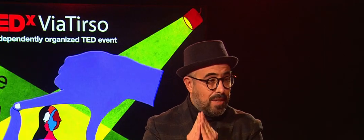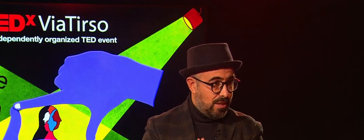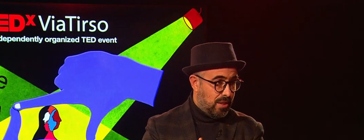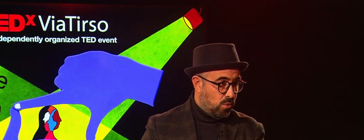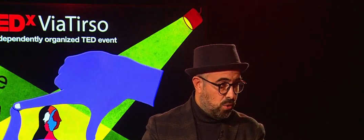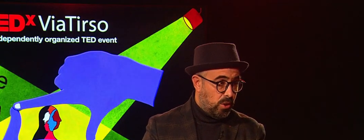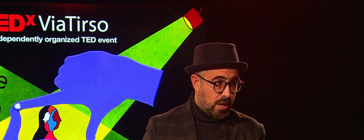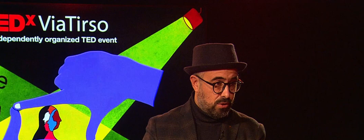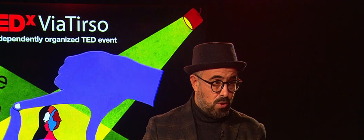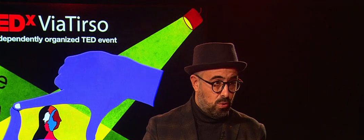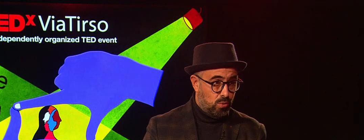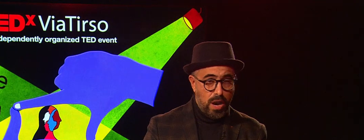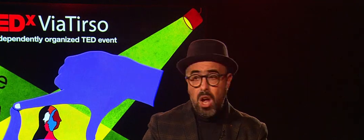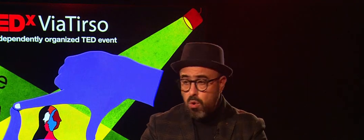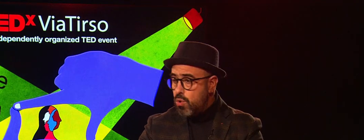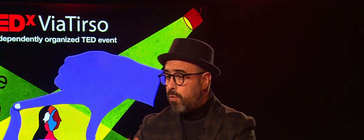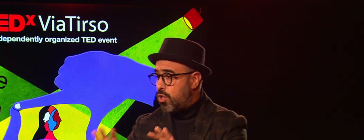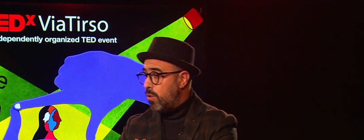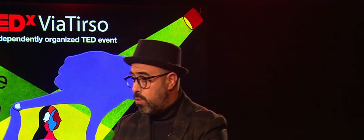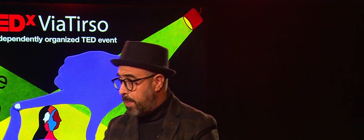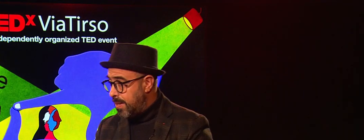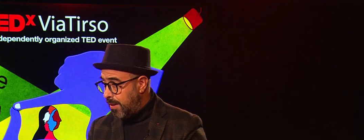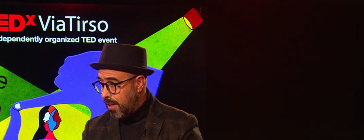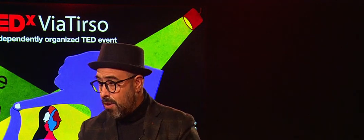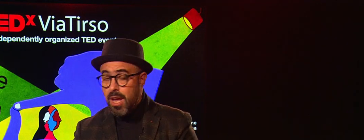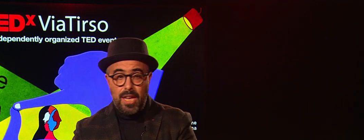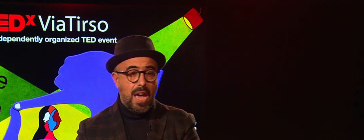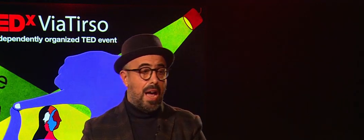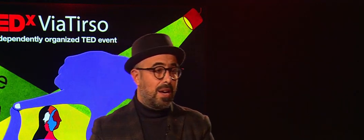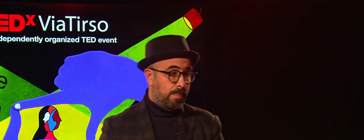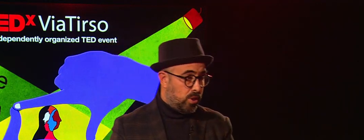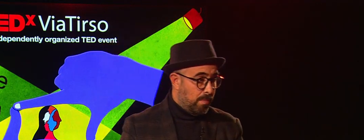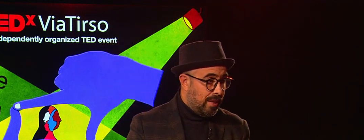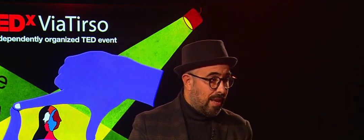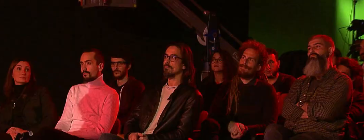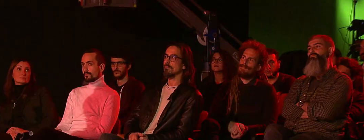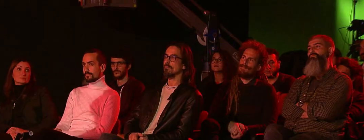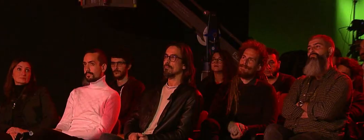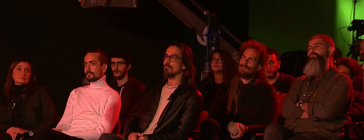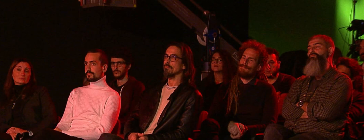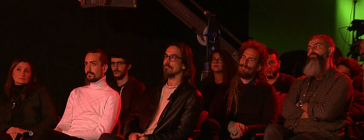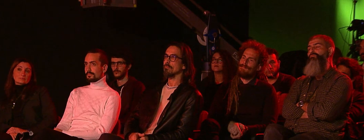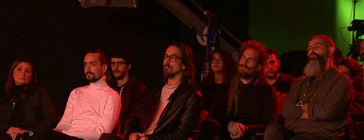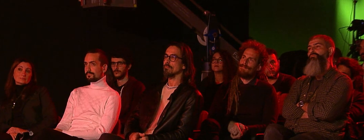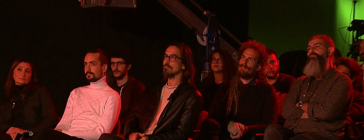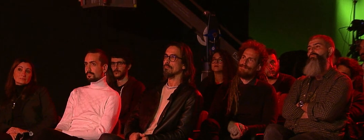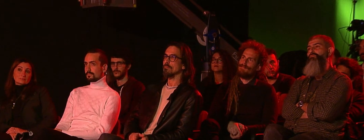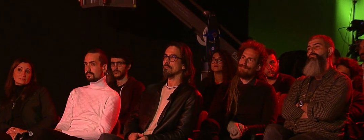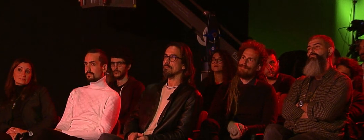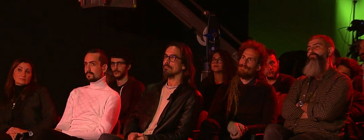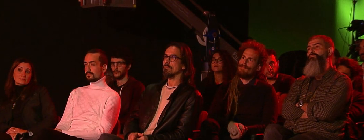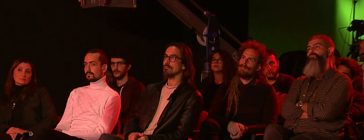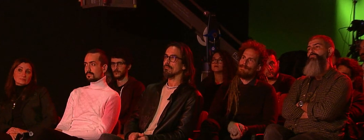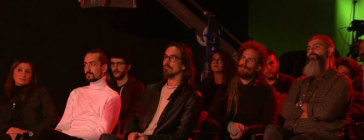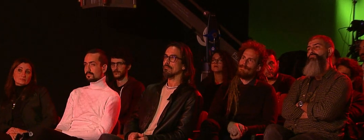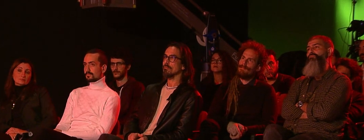noi stessi custodi alla nostra cultura ognuno facendo il suo pezzettino Chi ha la possibilità di utilizzare un mezzo di comunicazione di massa